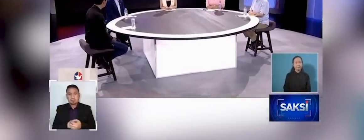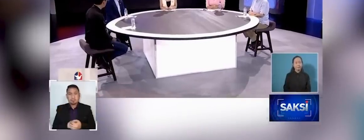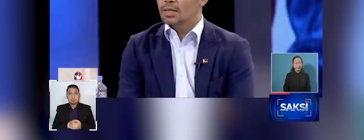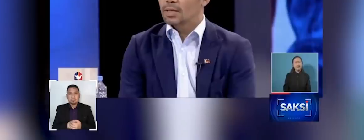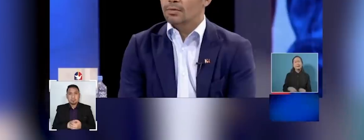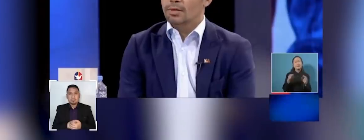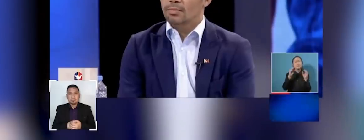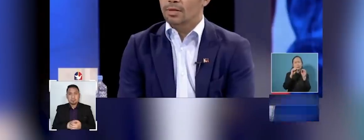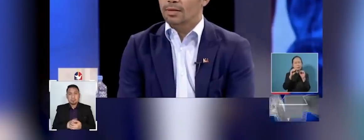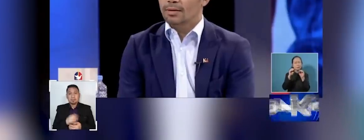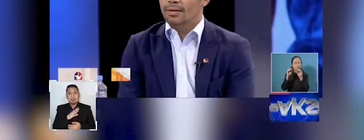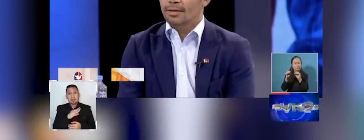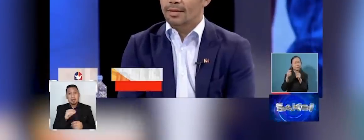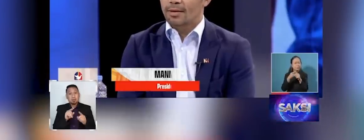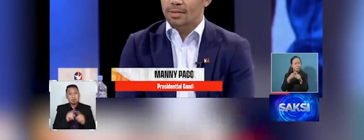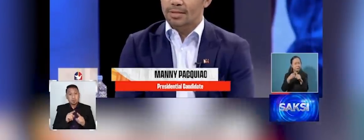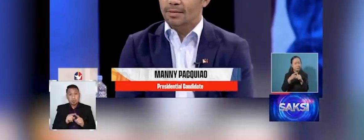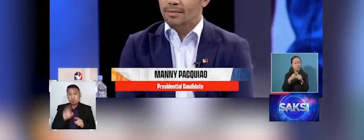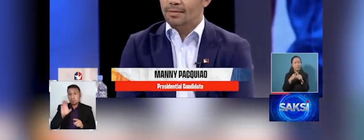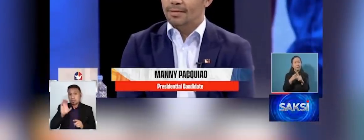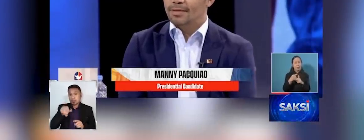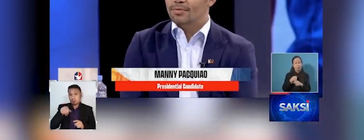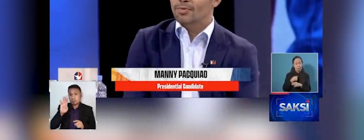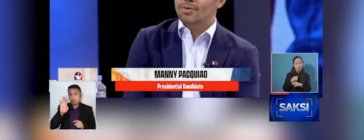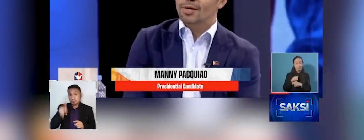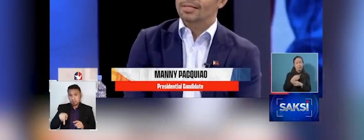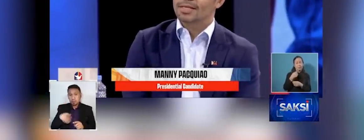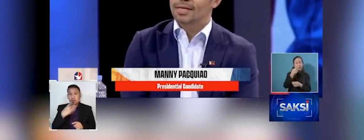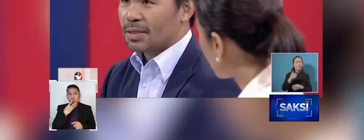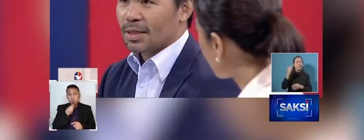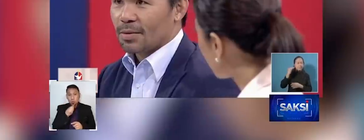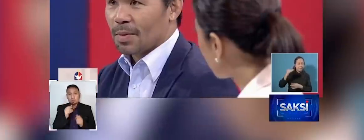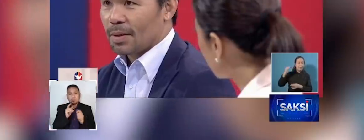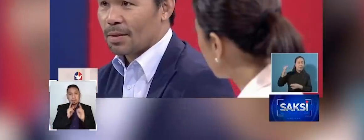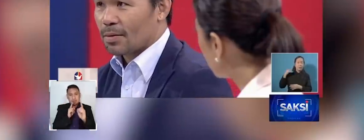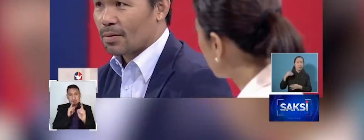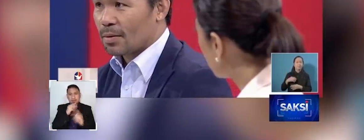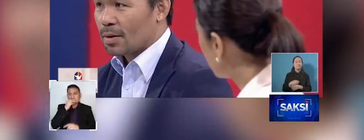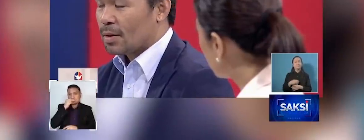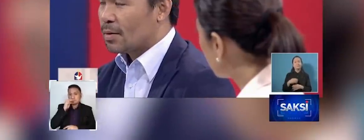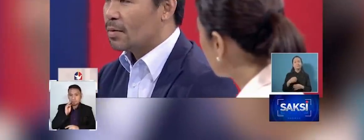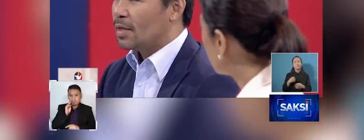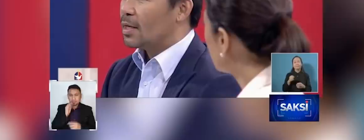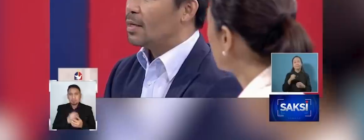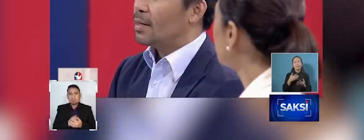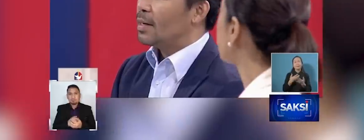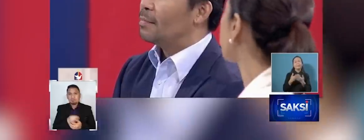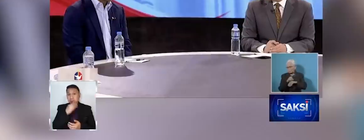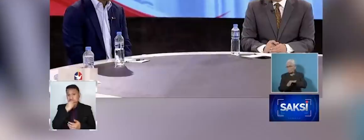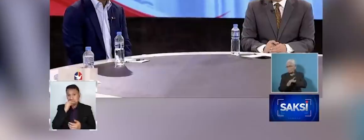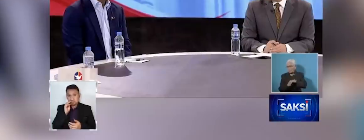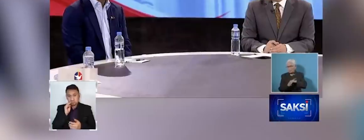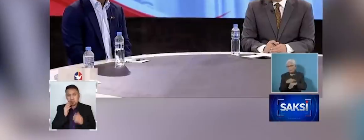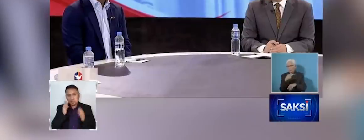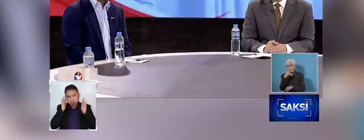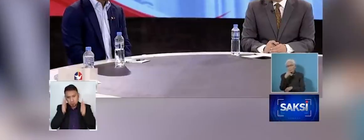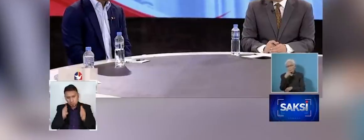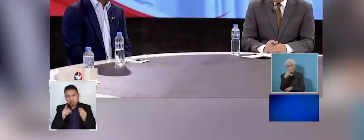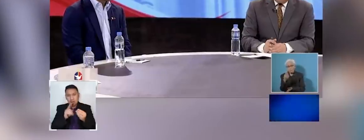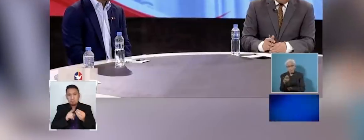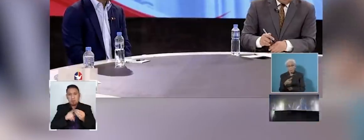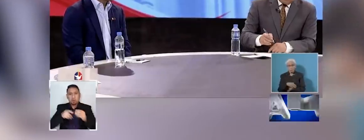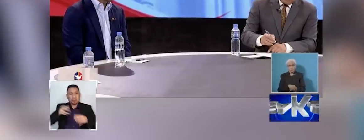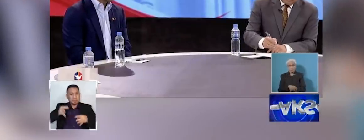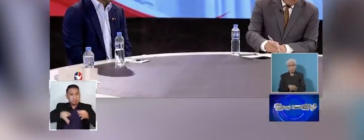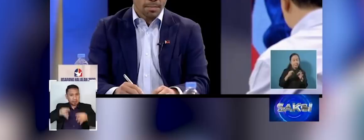Sumalang din sa CBCP Election Forum si Senador Manny Pacquiao. Isa sa mga tututukan daw niya ang judicial reform at paglalaanan niya